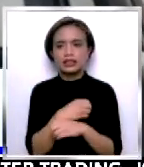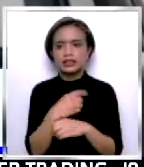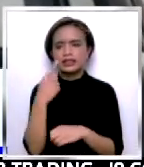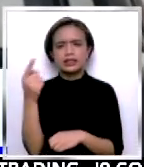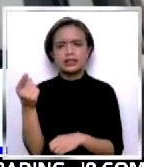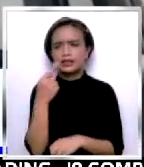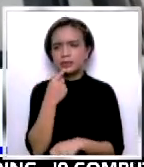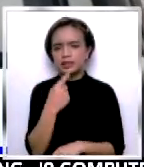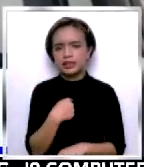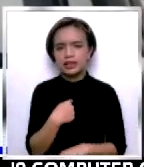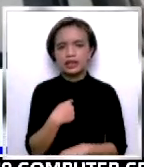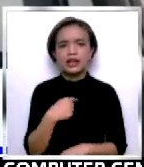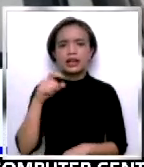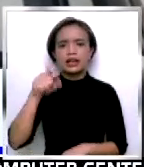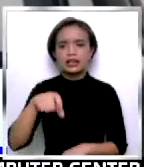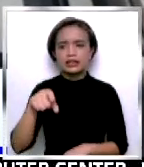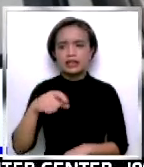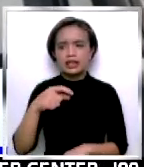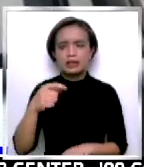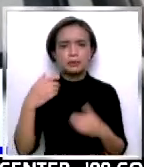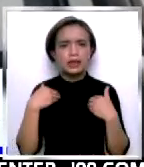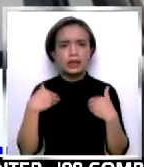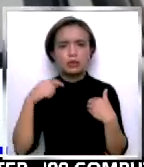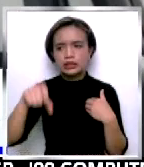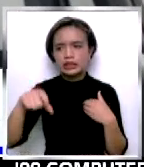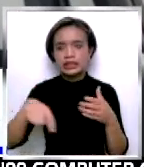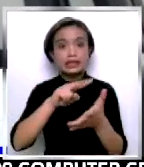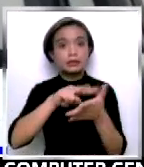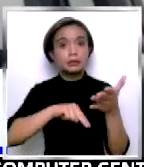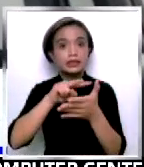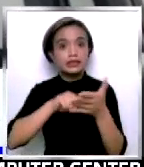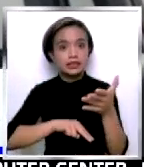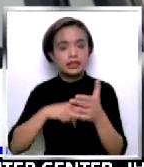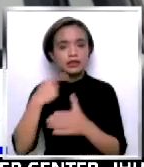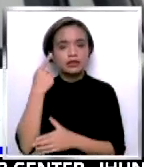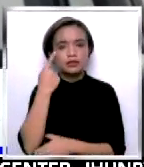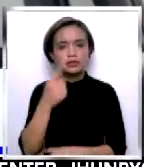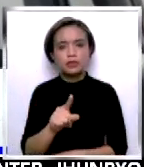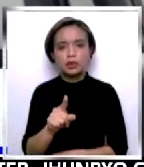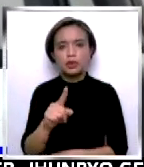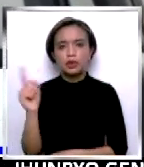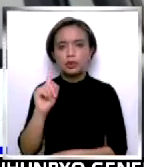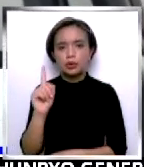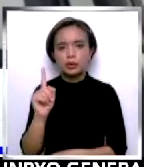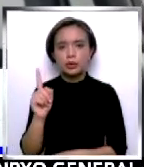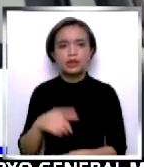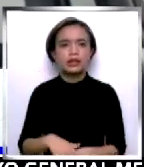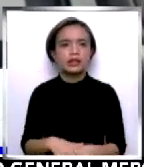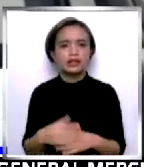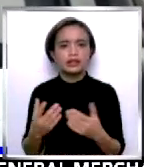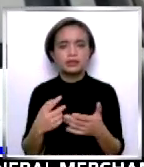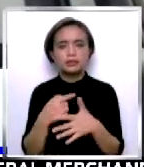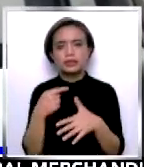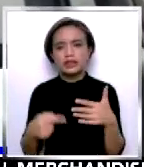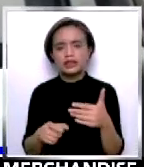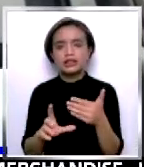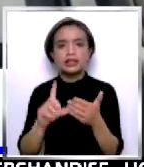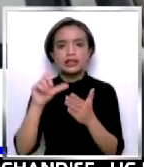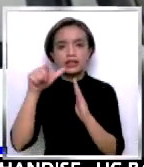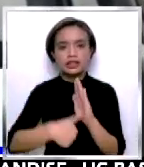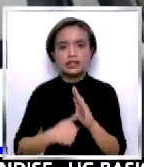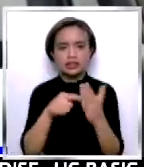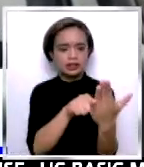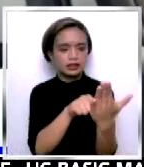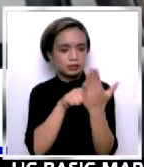na may kailangan daw akong ibasahin para sa na kailangan videohan or something like that. Tapos pinakita niya sa akin